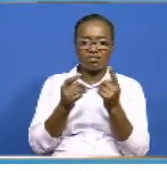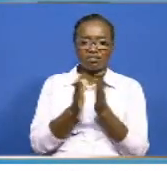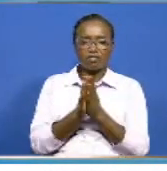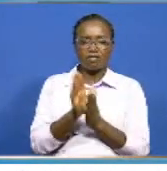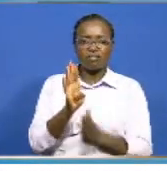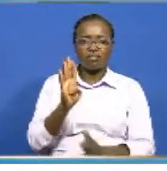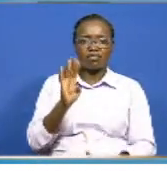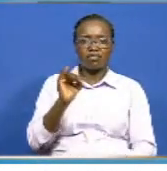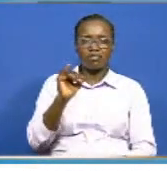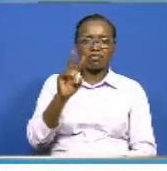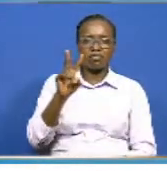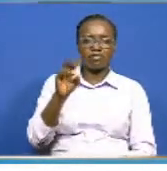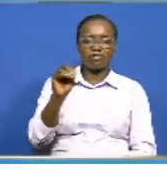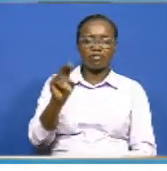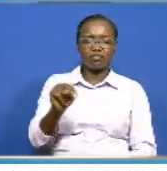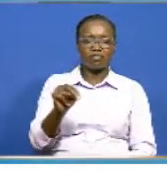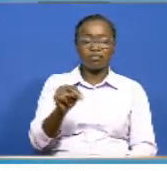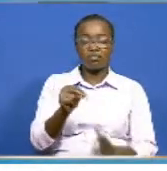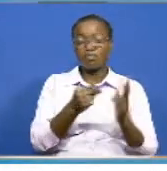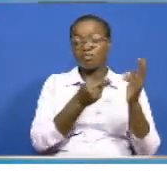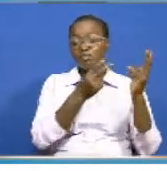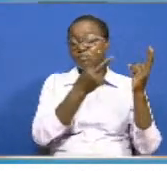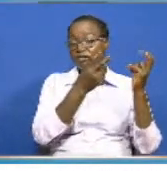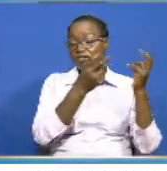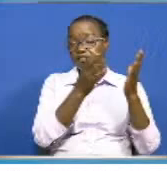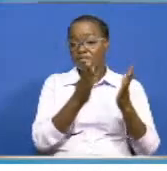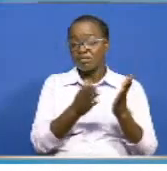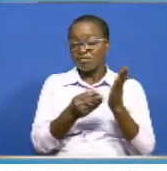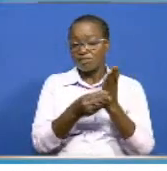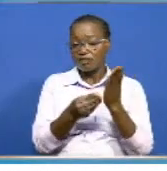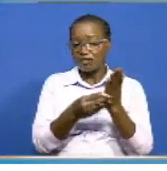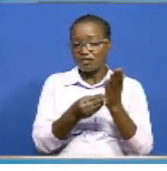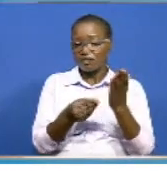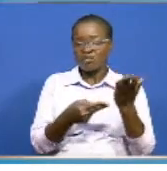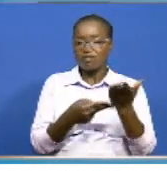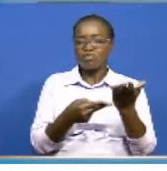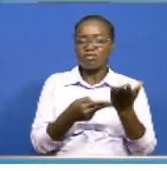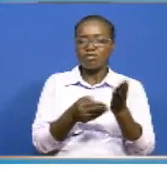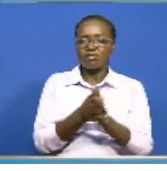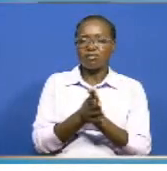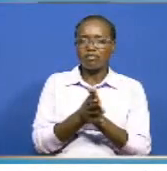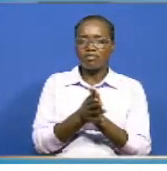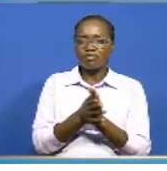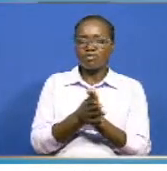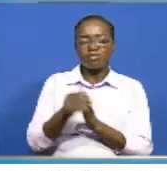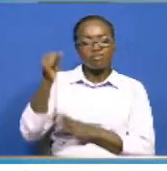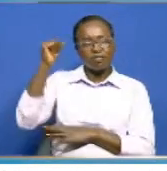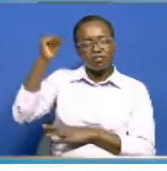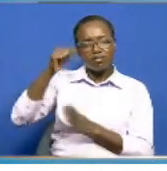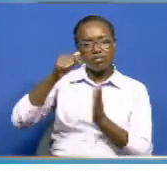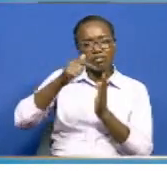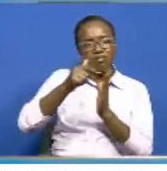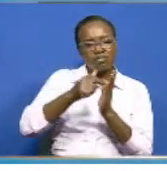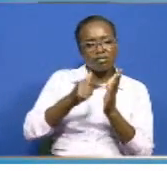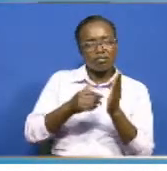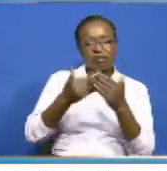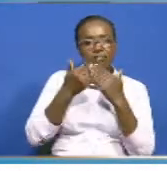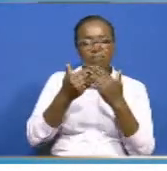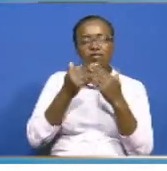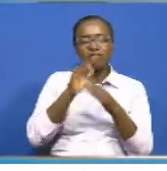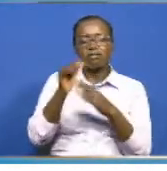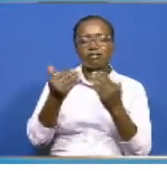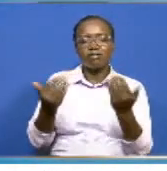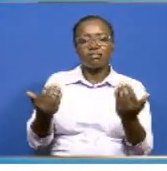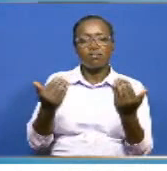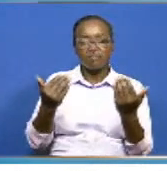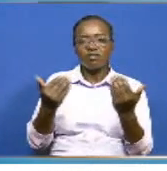Bivon Magare ambaye ni mtaalamu wa masuala ya teknolojia na vilevile ni mchanganuzi wa siasa, na bila shaka nawashukuru wote ambao wametazama,